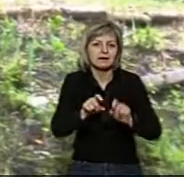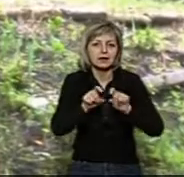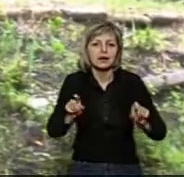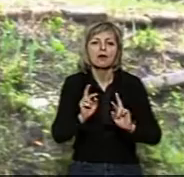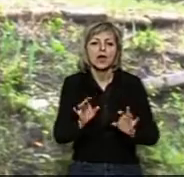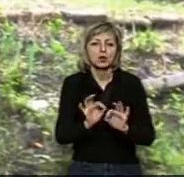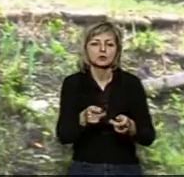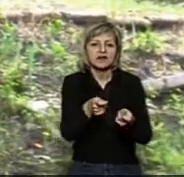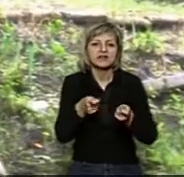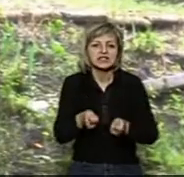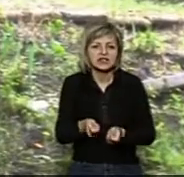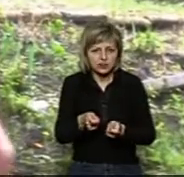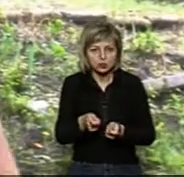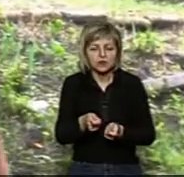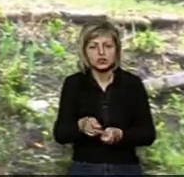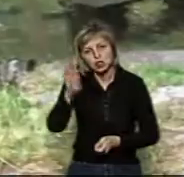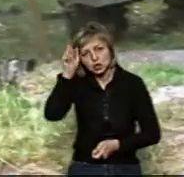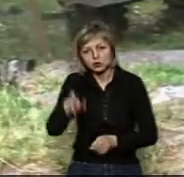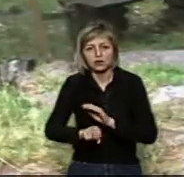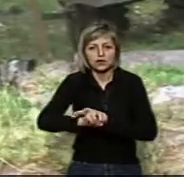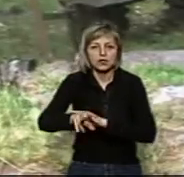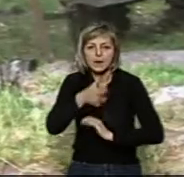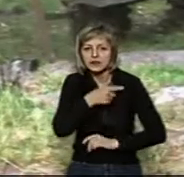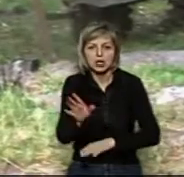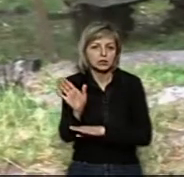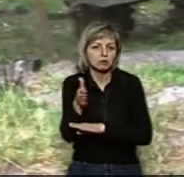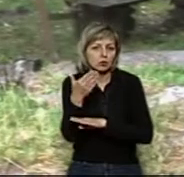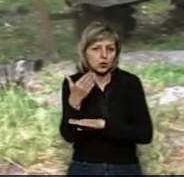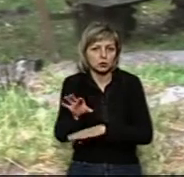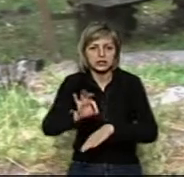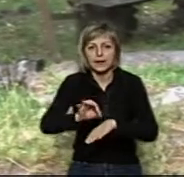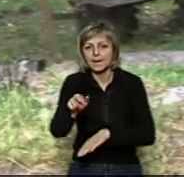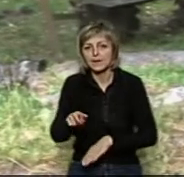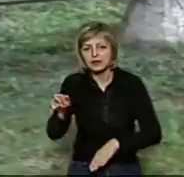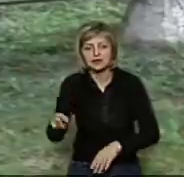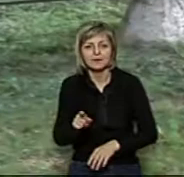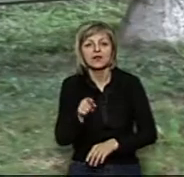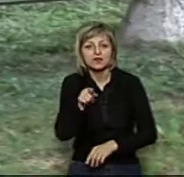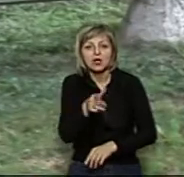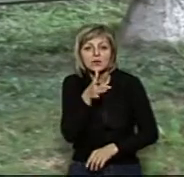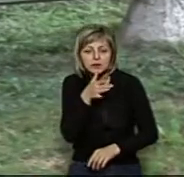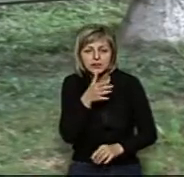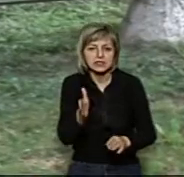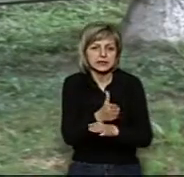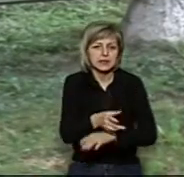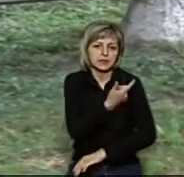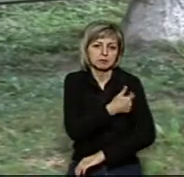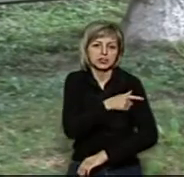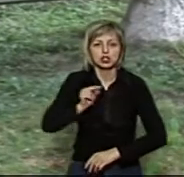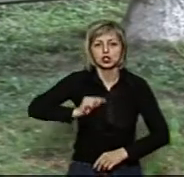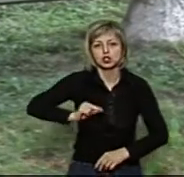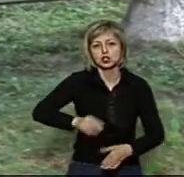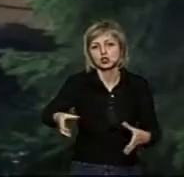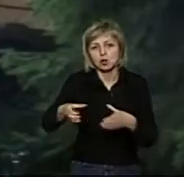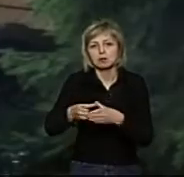завідувач відділення Володимир Терлецький, чоловік втік під час прогулянки пацієнтів. У той момент, за словами завідувача, серед медичного персоналу